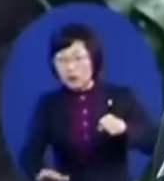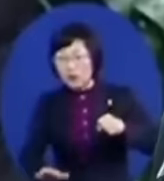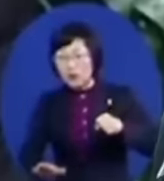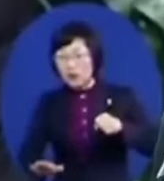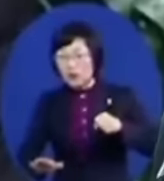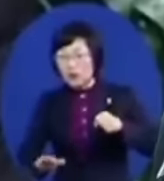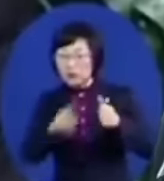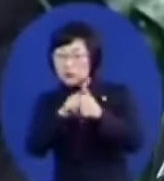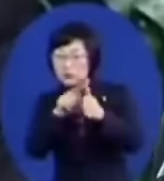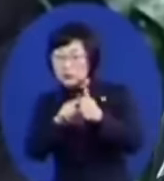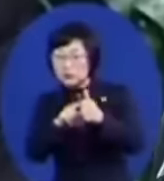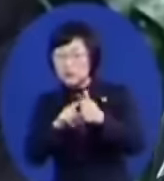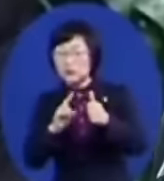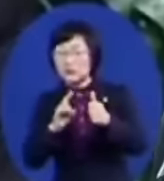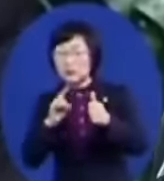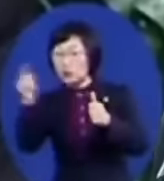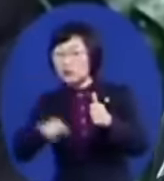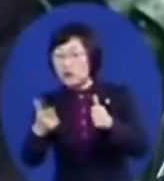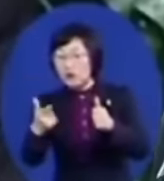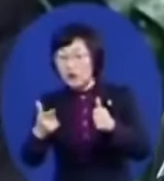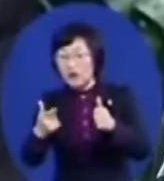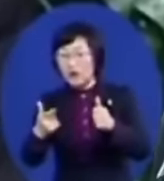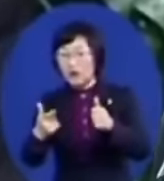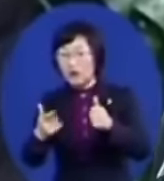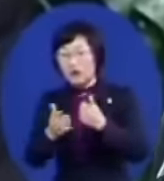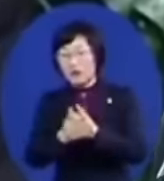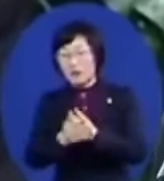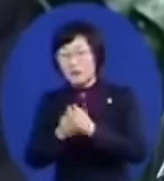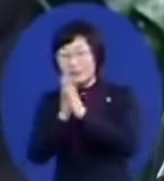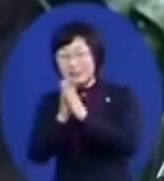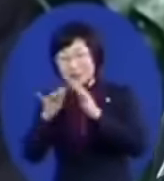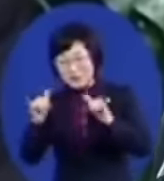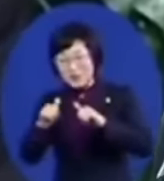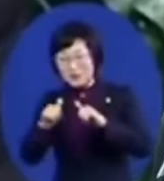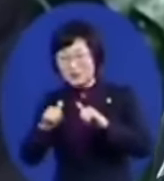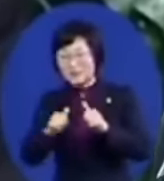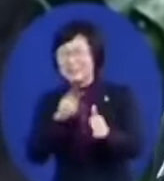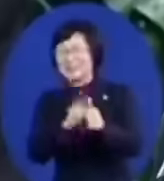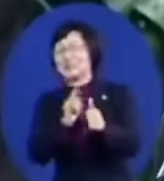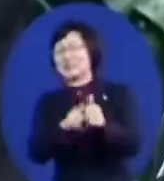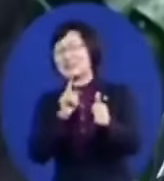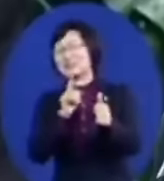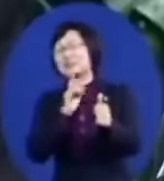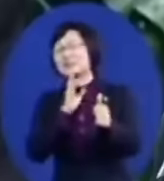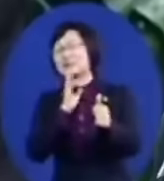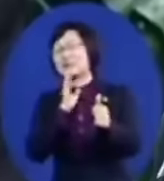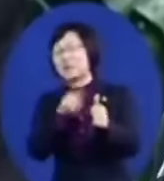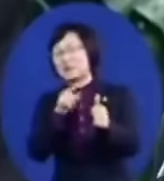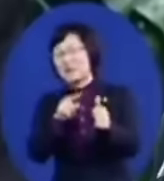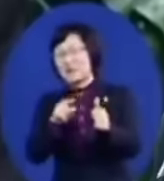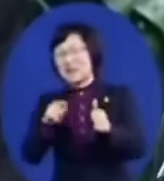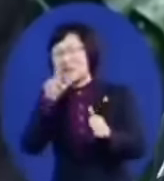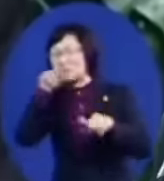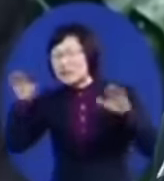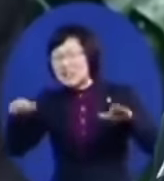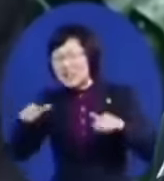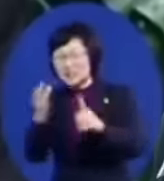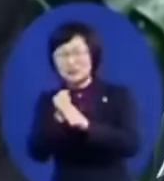청년은 오지 않아요. 그래 수도사들이 낙나고 보아라, 새를 잡지도 못했을